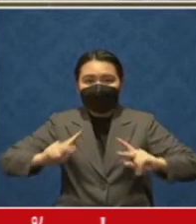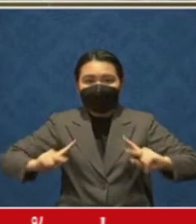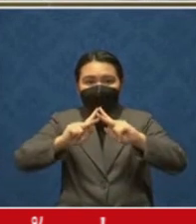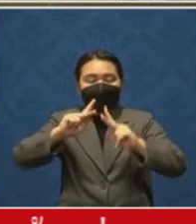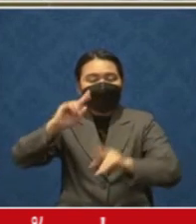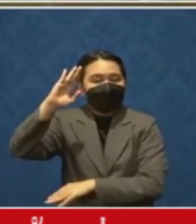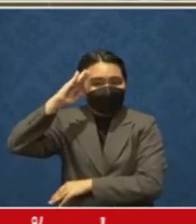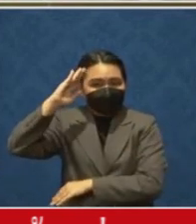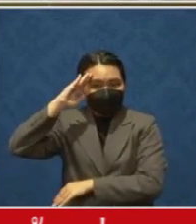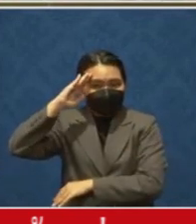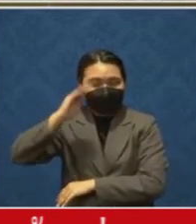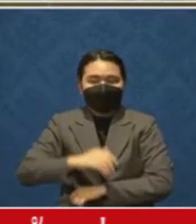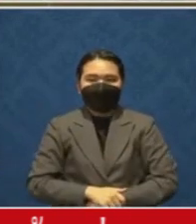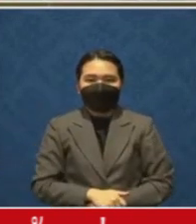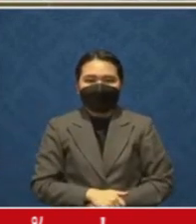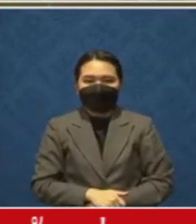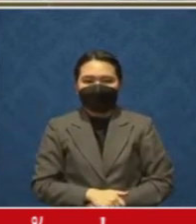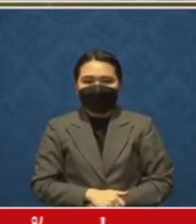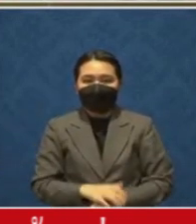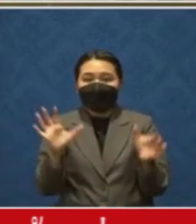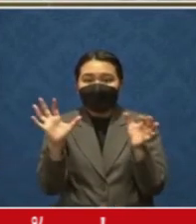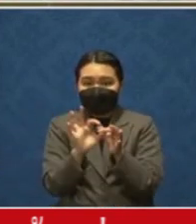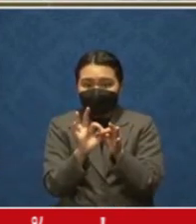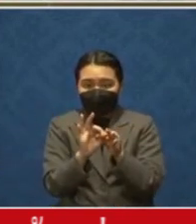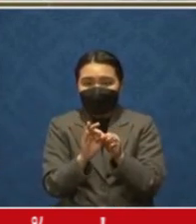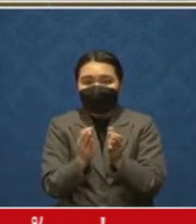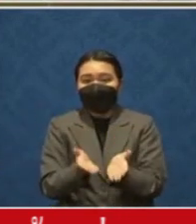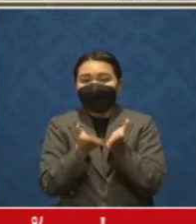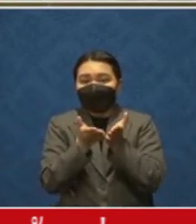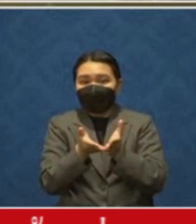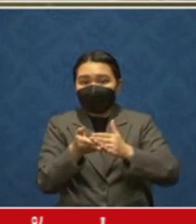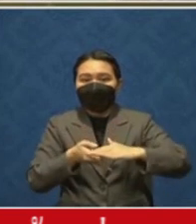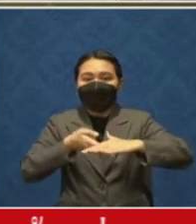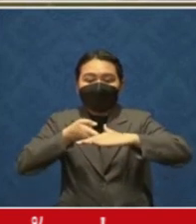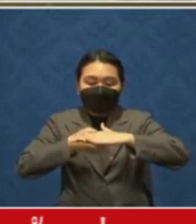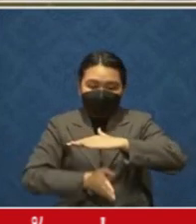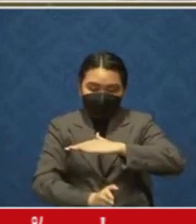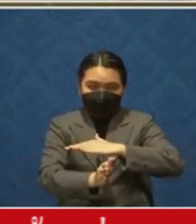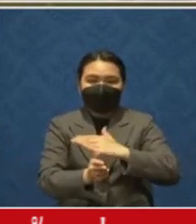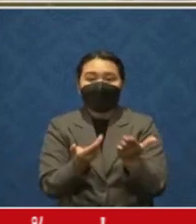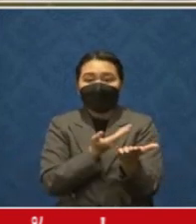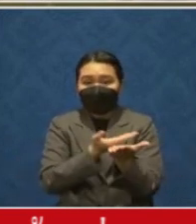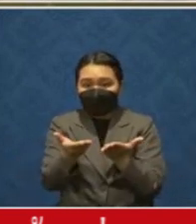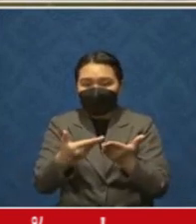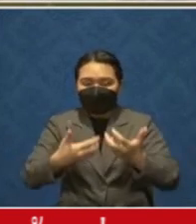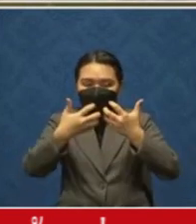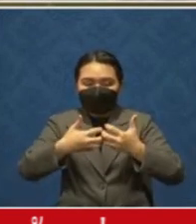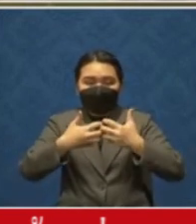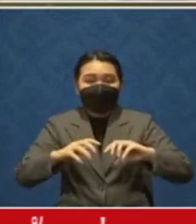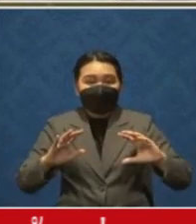เรื่องการจัดซื้อเรือดำน้ำไม่มีเครื่องยนต์ซื้อ